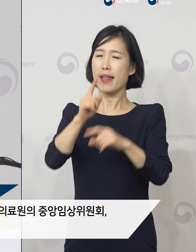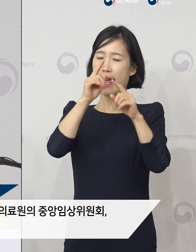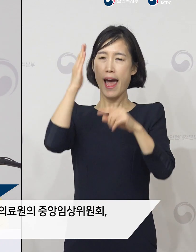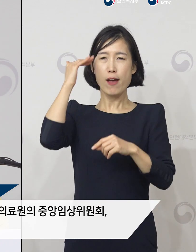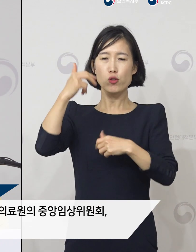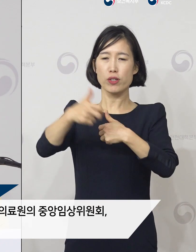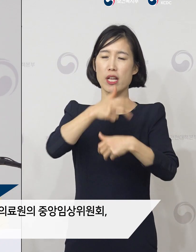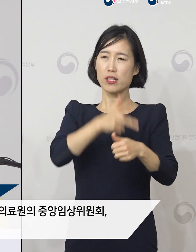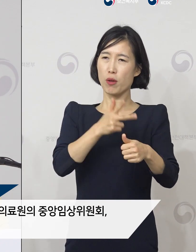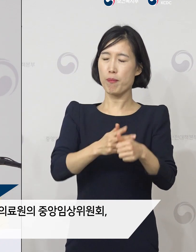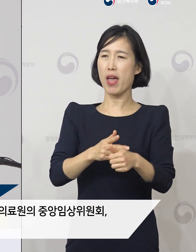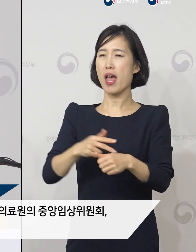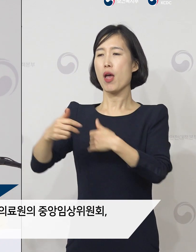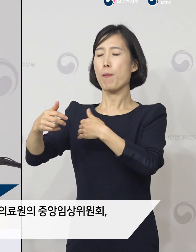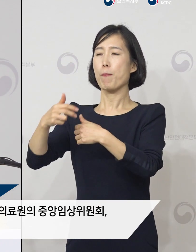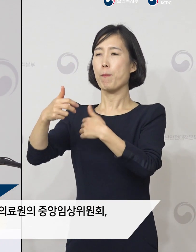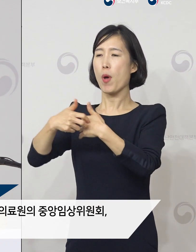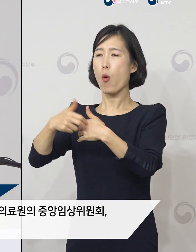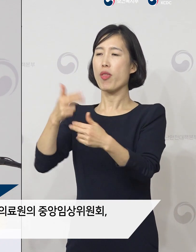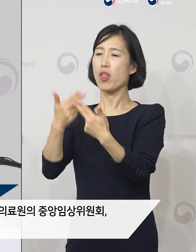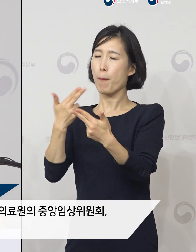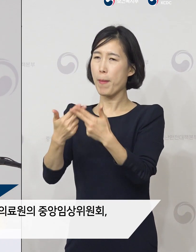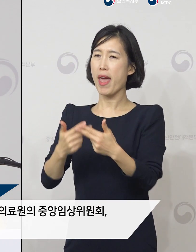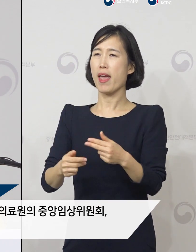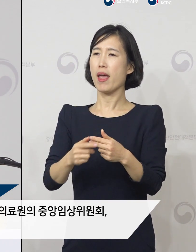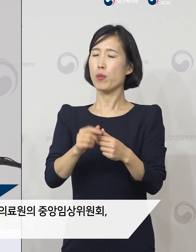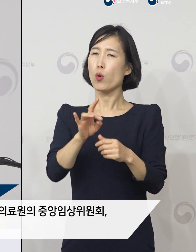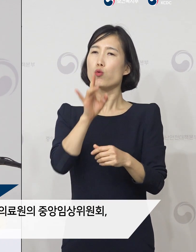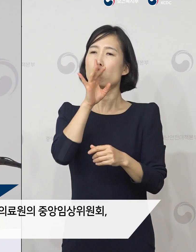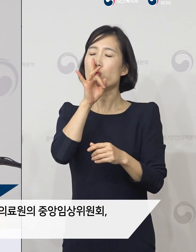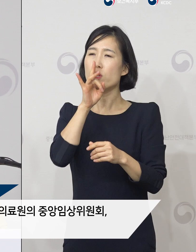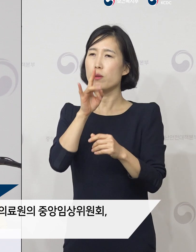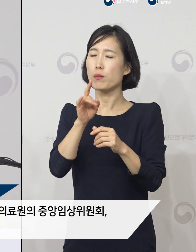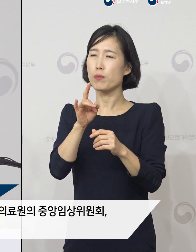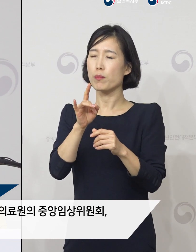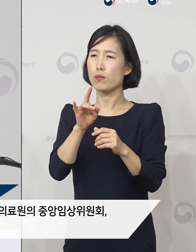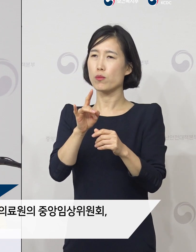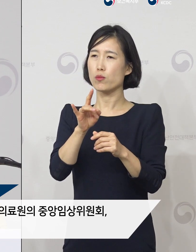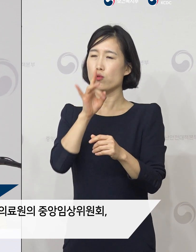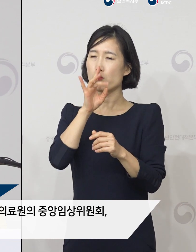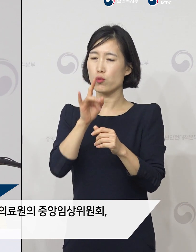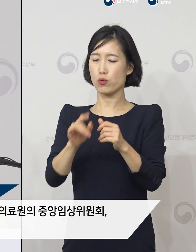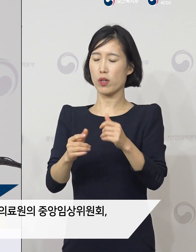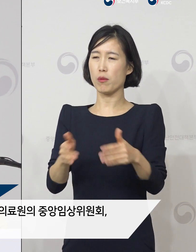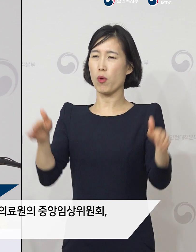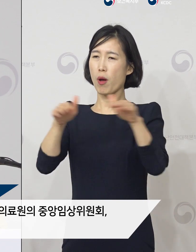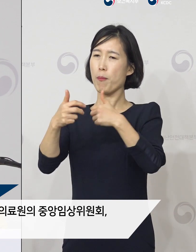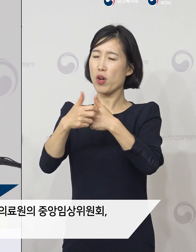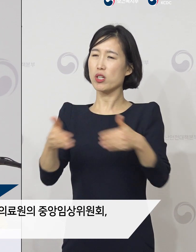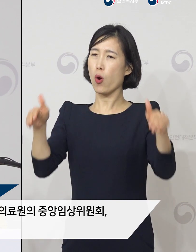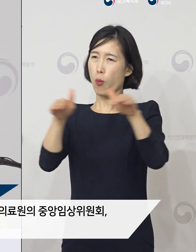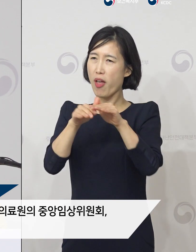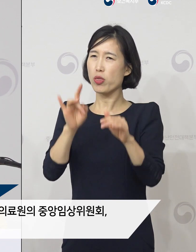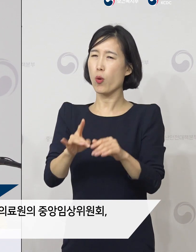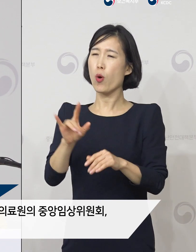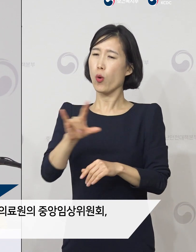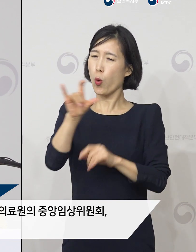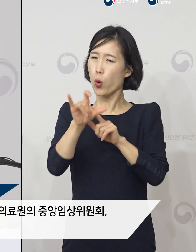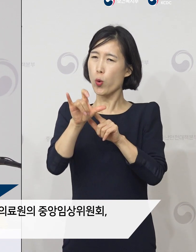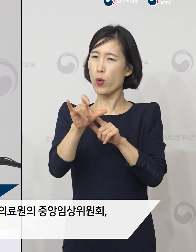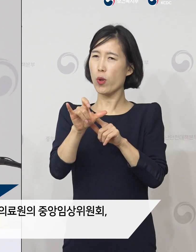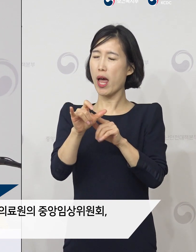대한의사협회, 병원협회를 비롯한 국립중앙의료원의 중앙임상위원회, 범학계